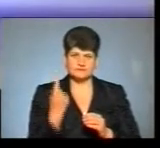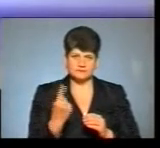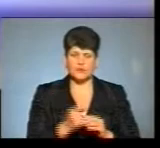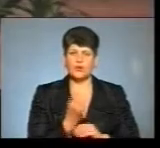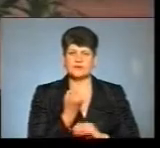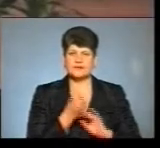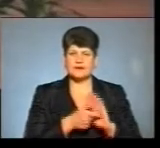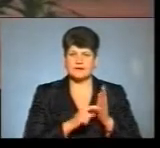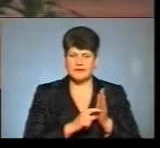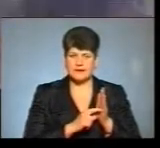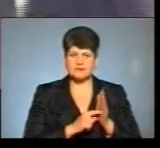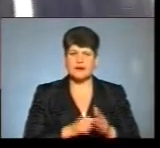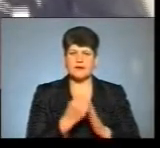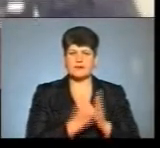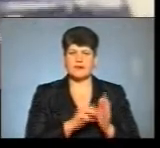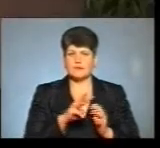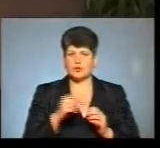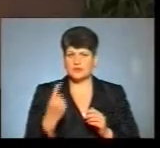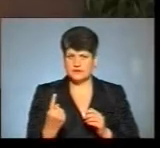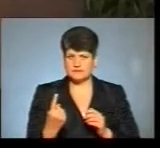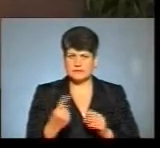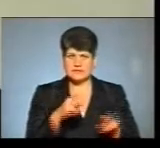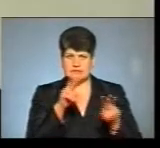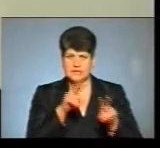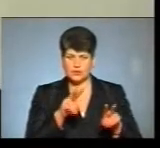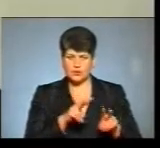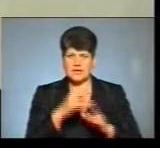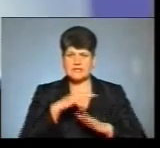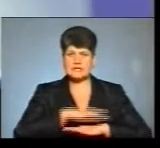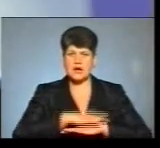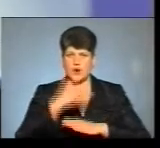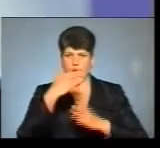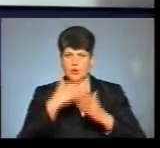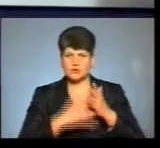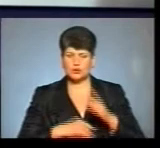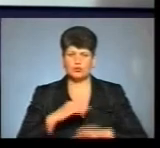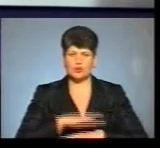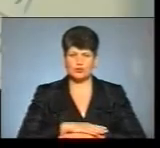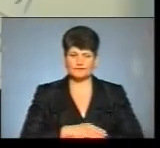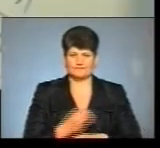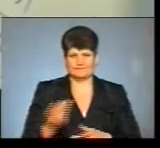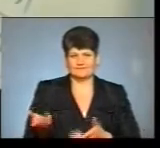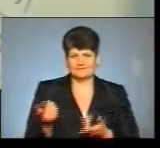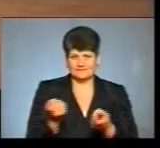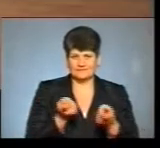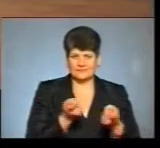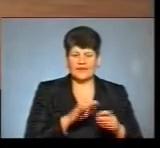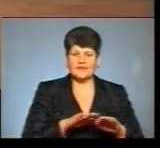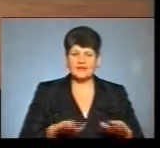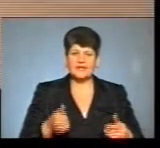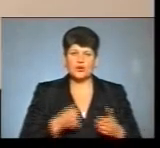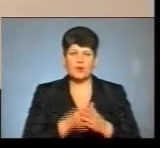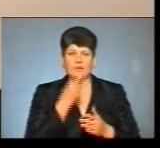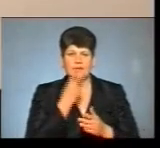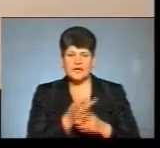клас – канал «М1». Слідкуйте за розкладом уроків, заохочуйте дітей до перегляду та долучайтесь до